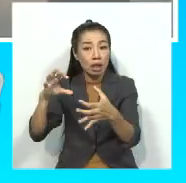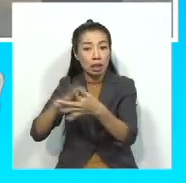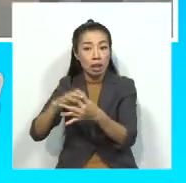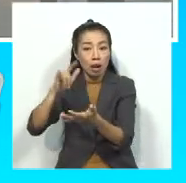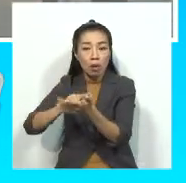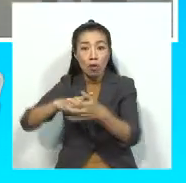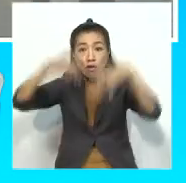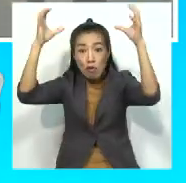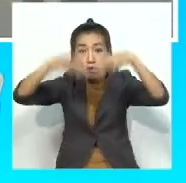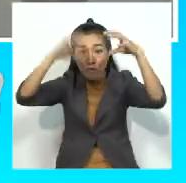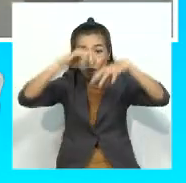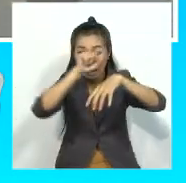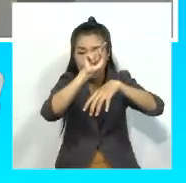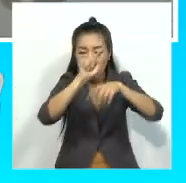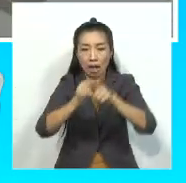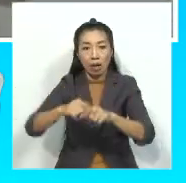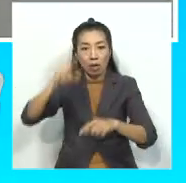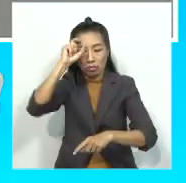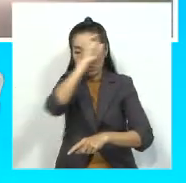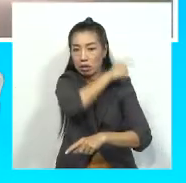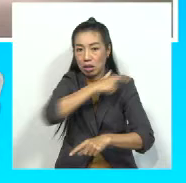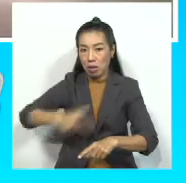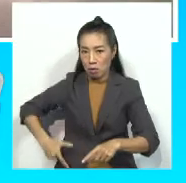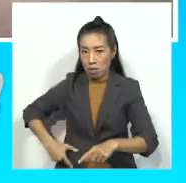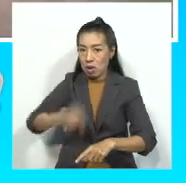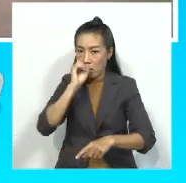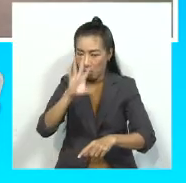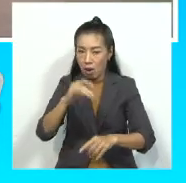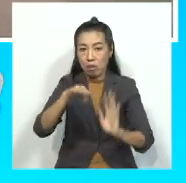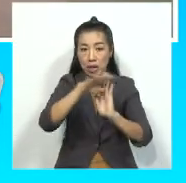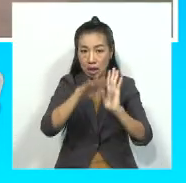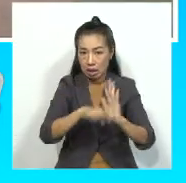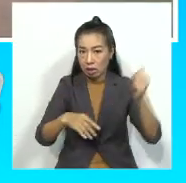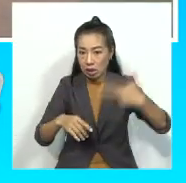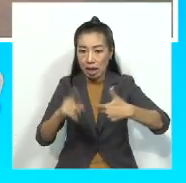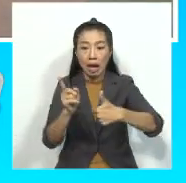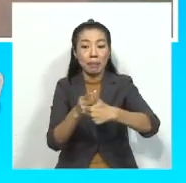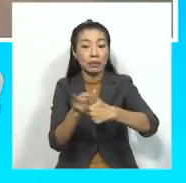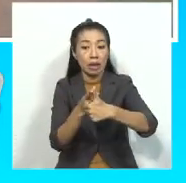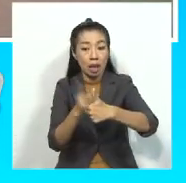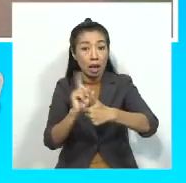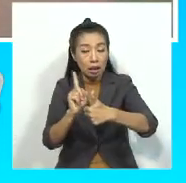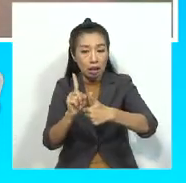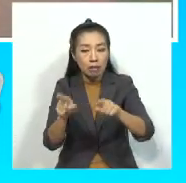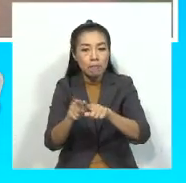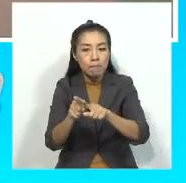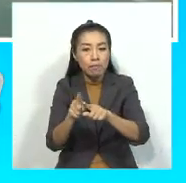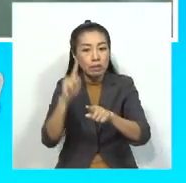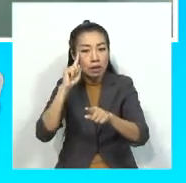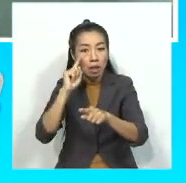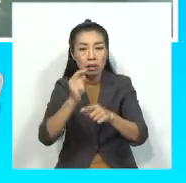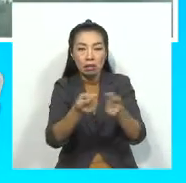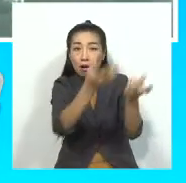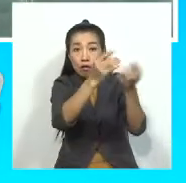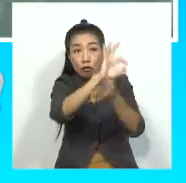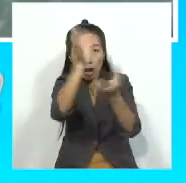ทำฝนหลวงเนี่ยจะมี3ขั้นตอนหลักก็คือขั้นตอนก่อกวนคือขั้นตอนที่1หรือเป็นขั้นตอนในเรื่องของการสร้างเม